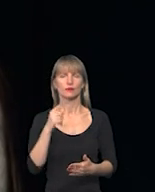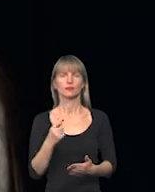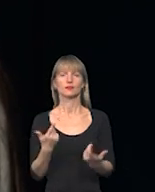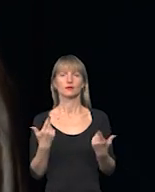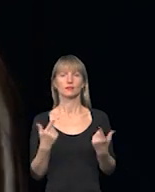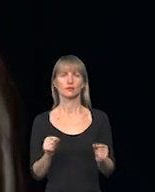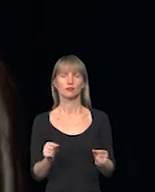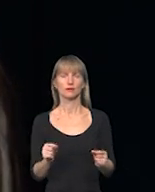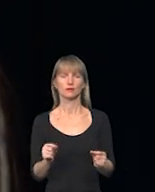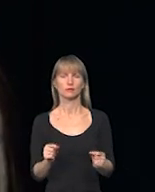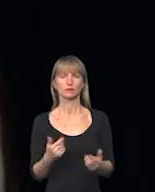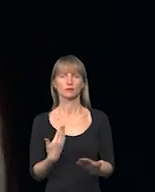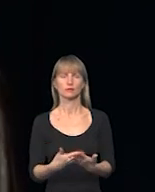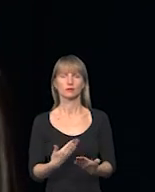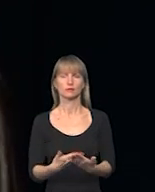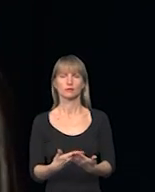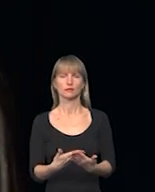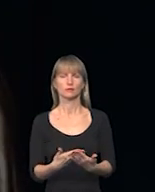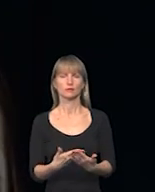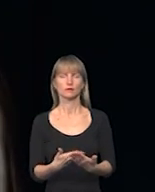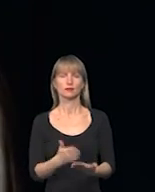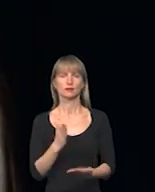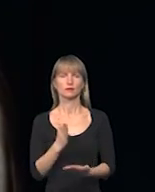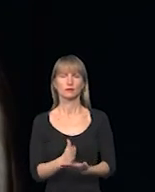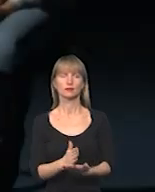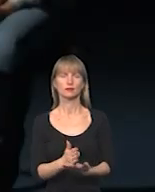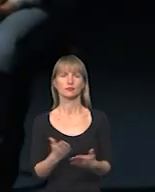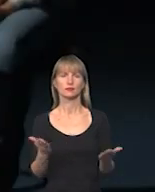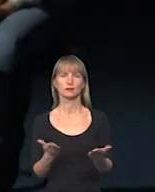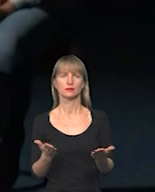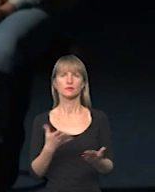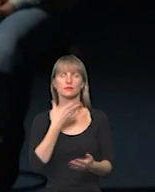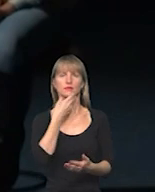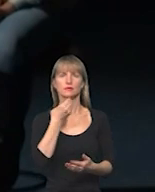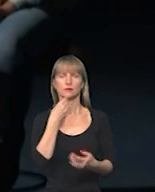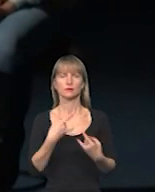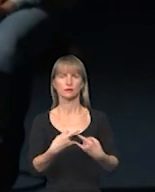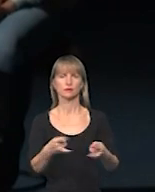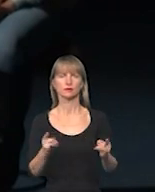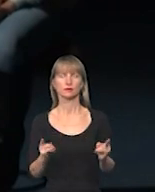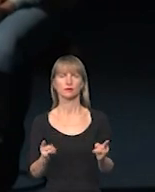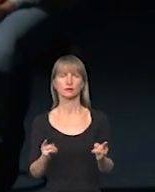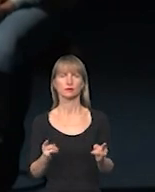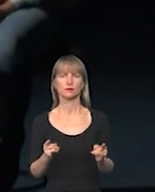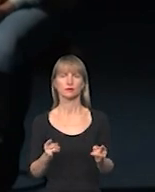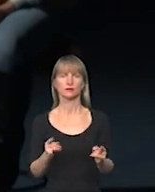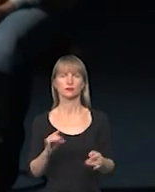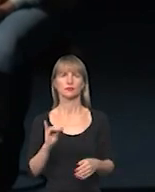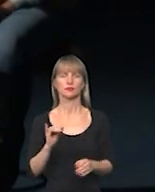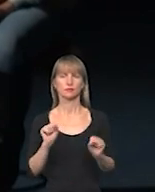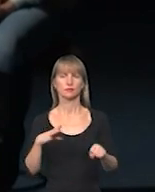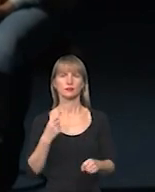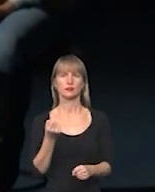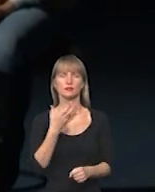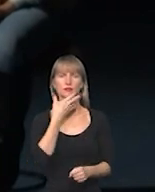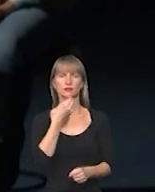де, наприклад, знаходяться якісь красиві балкони, та вони можуть бути просто